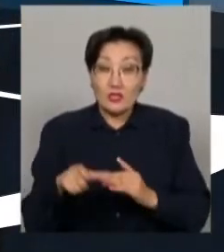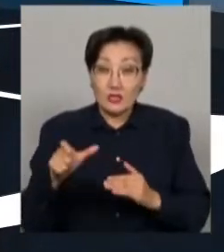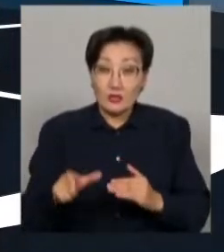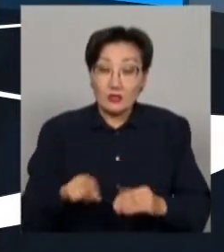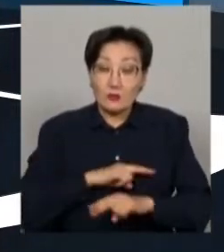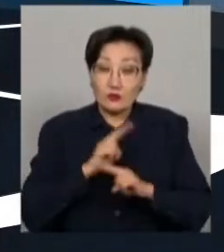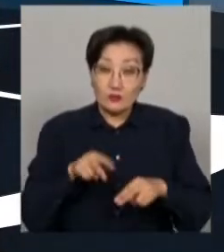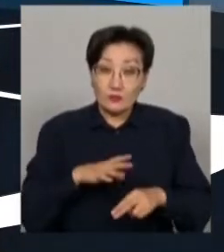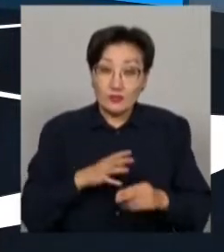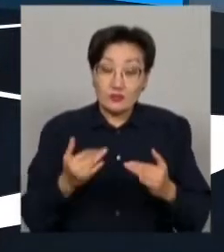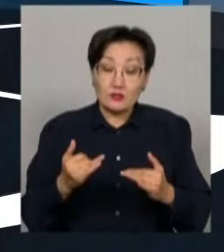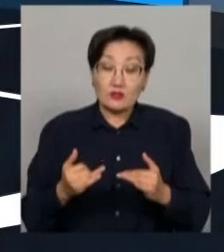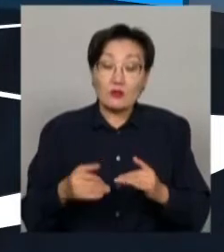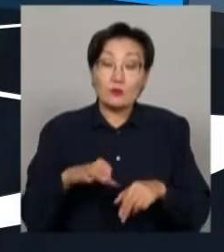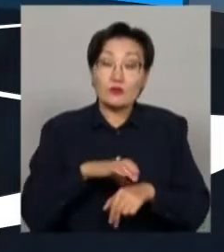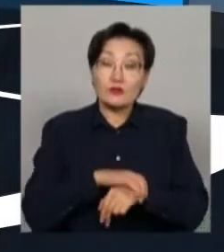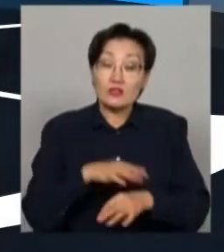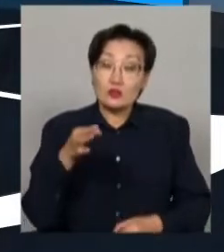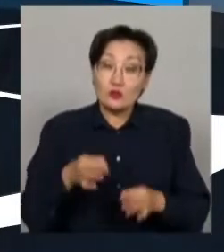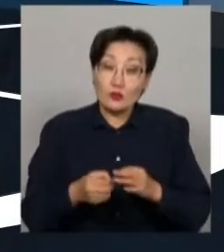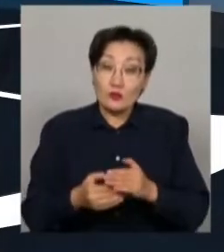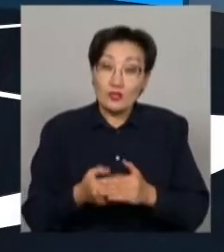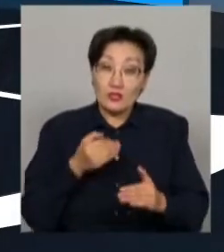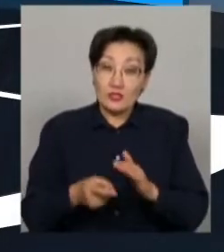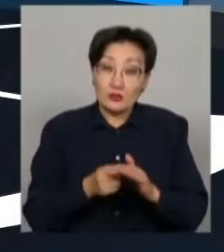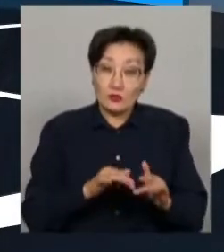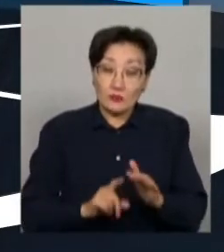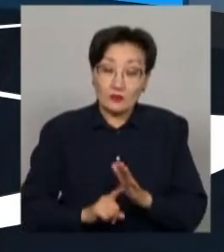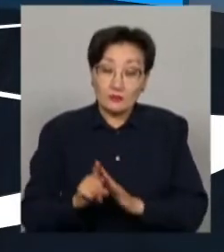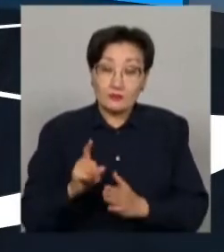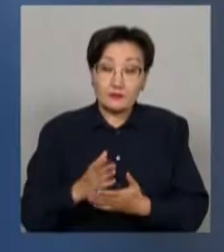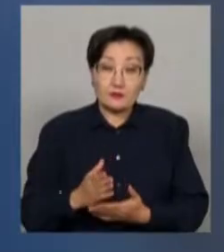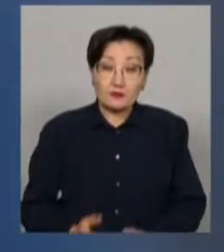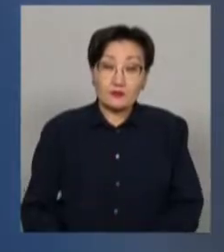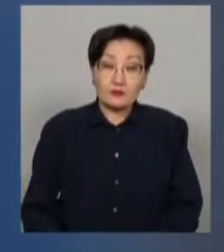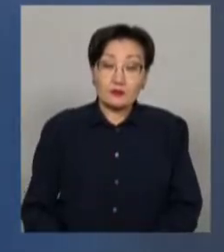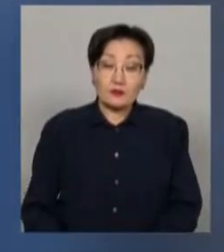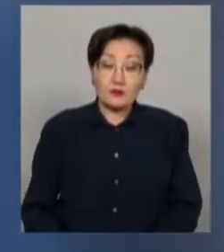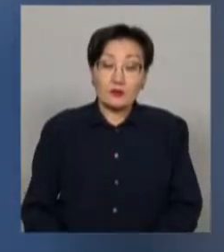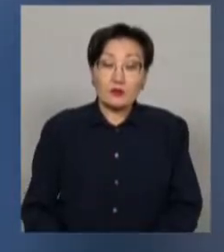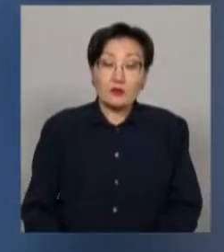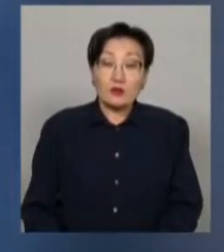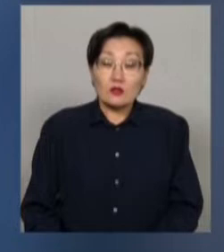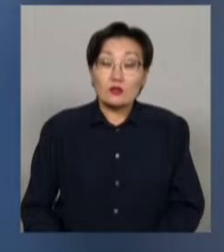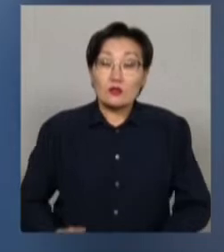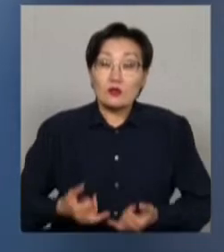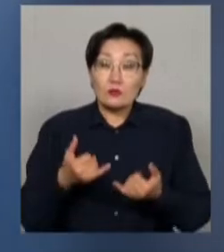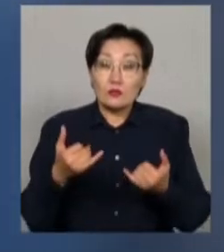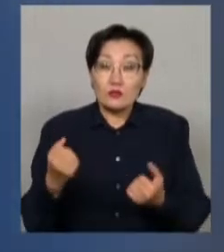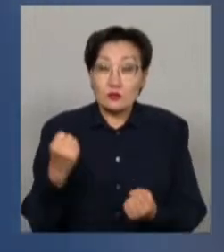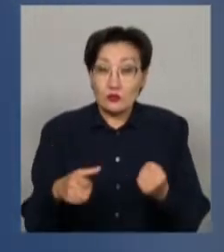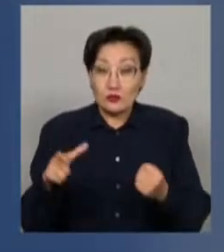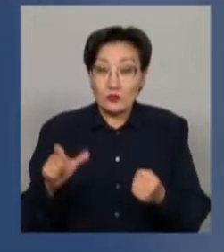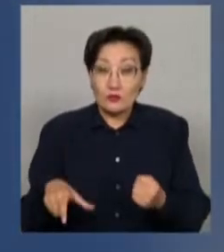тіл тартпай кетіпті. Қазір дерек бойынша сотқа дейінгі тергеу басталды. Құрметті көлік жүргізушілер,